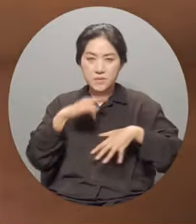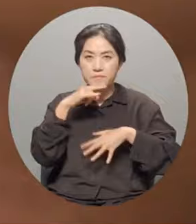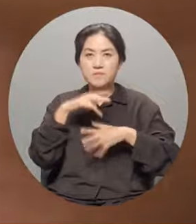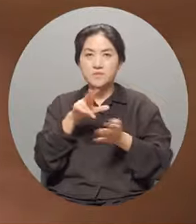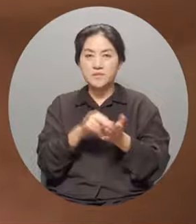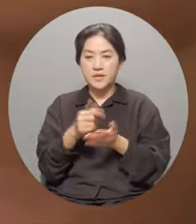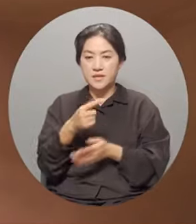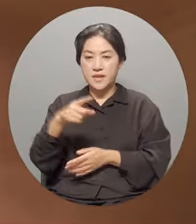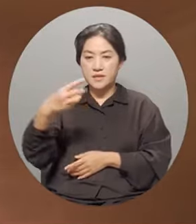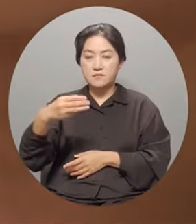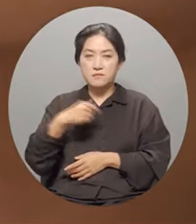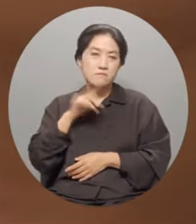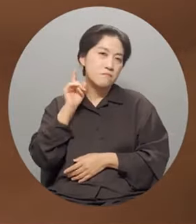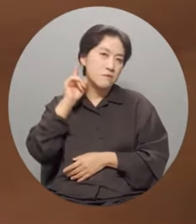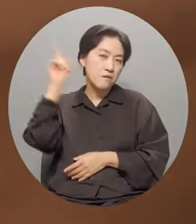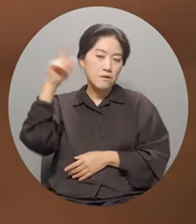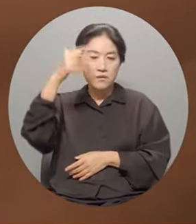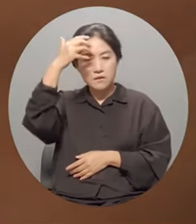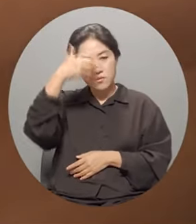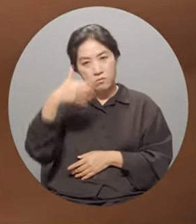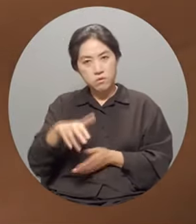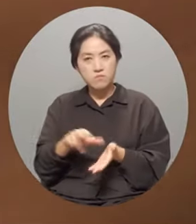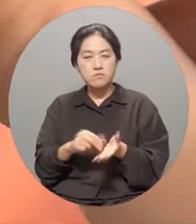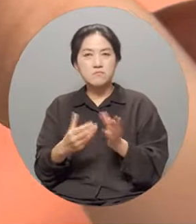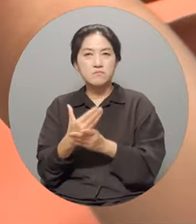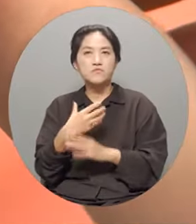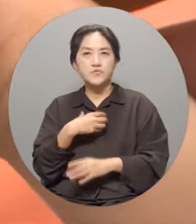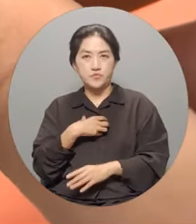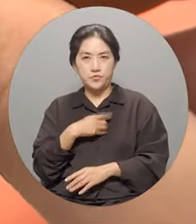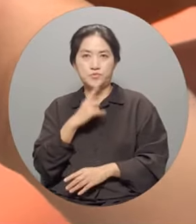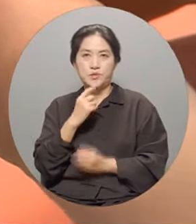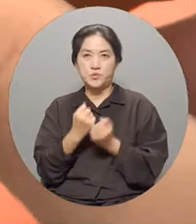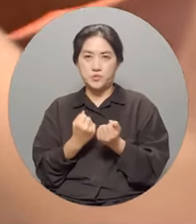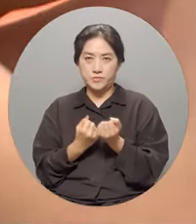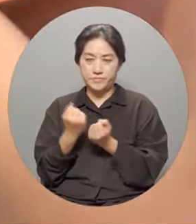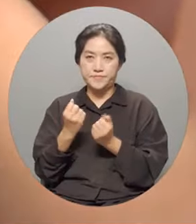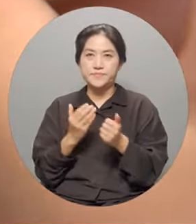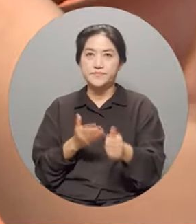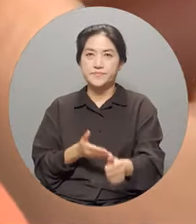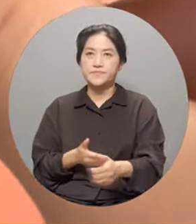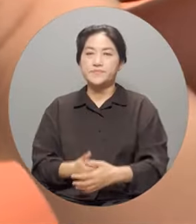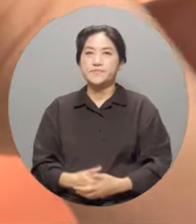나트륨의 경우 고혈압과 뇌졸중을 유발할 수 있다고 말합니다. MBC 뉴스 박진주입니다.